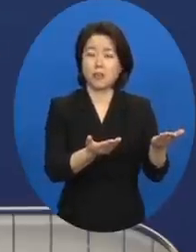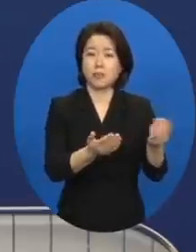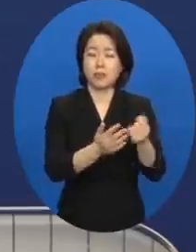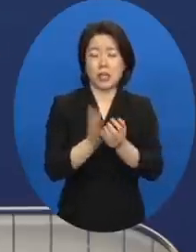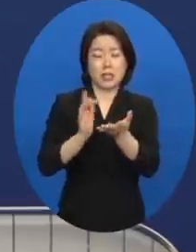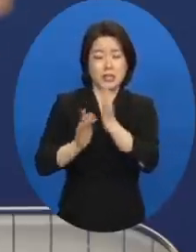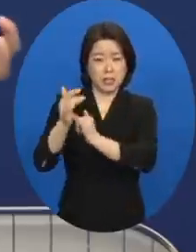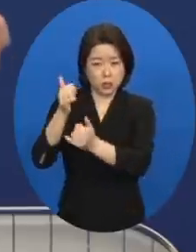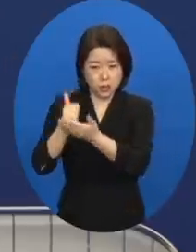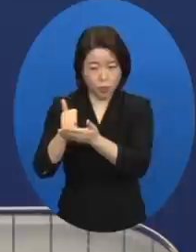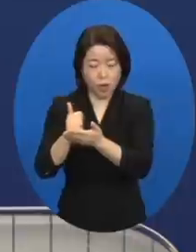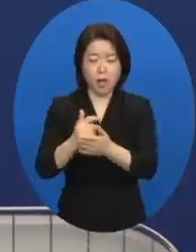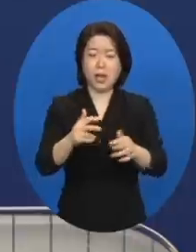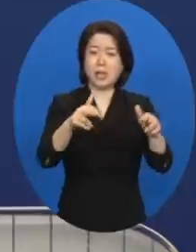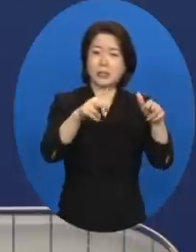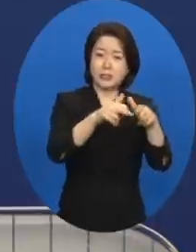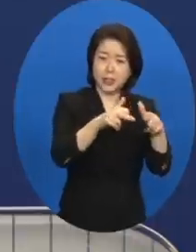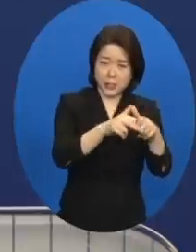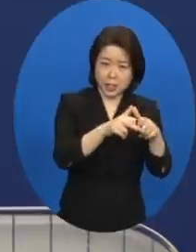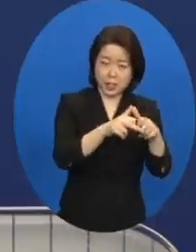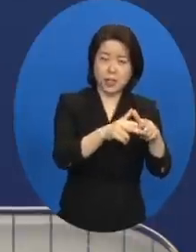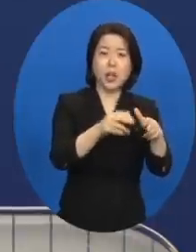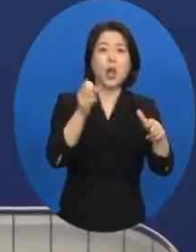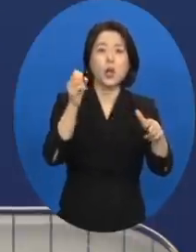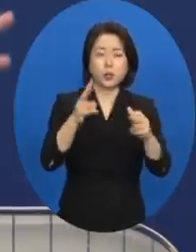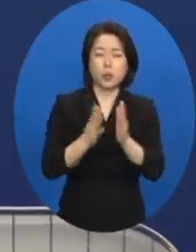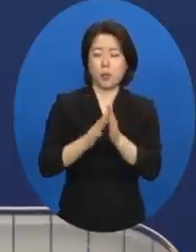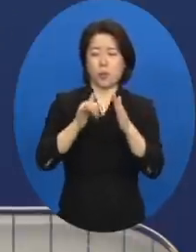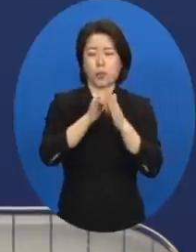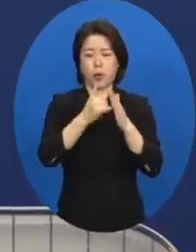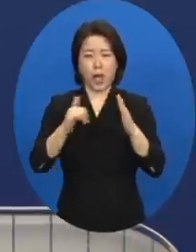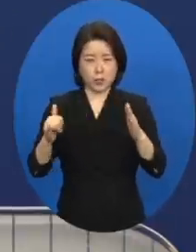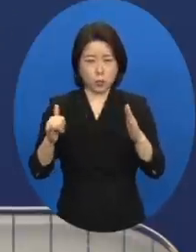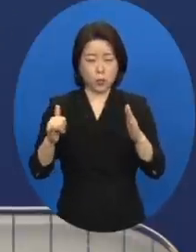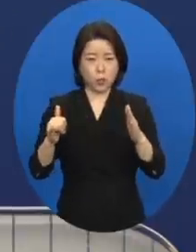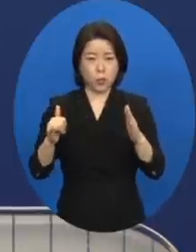예수님과 장애인들 그리고 가족들이